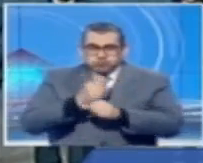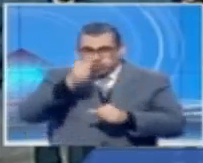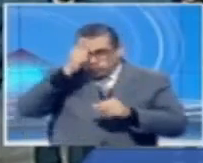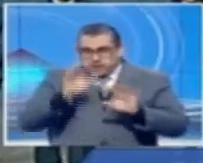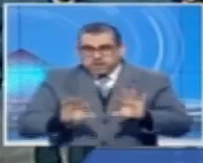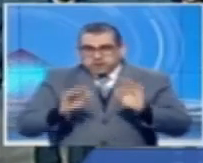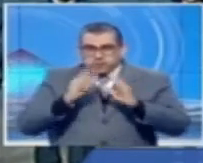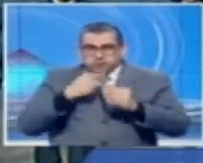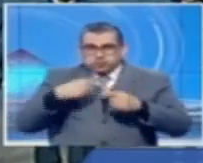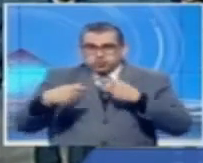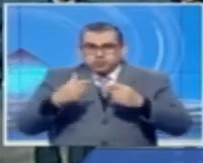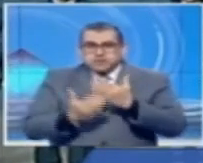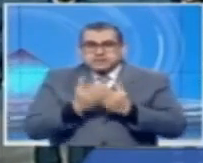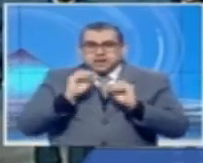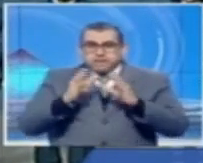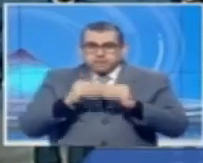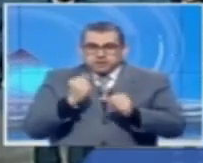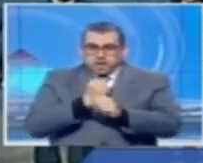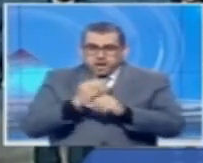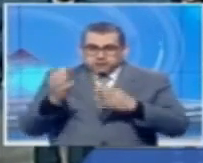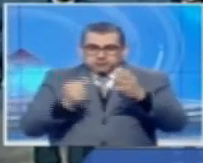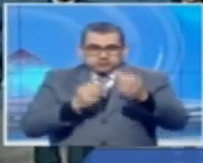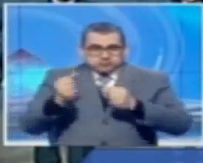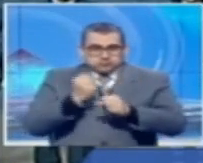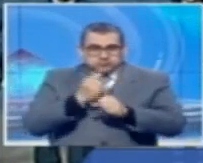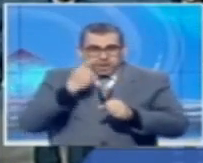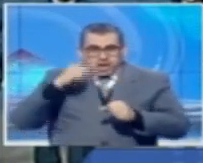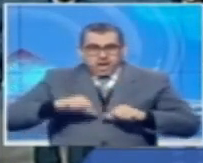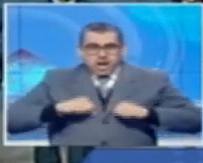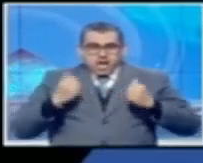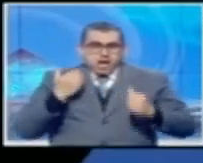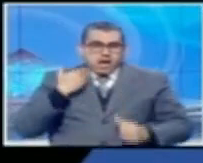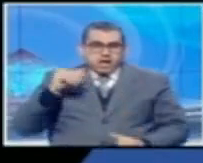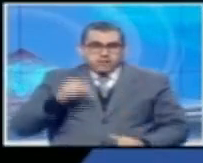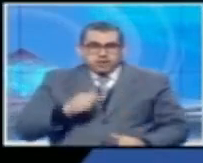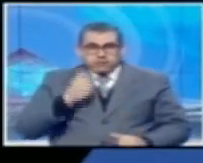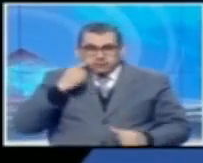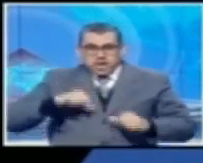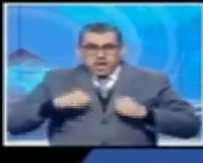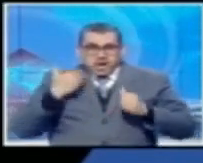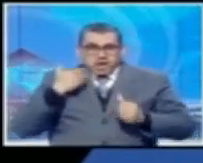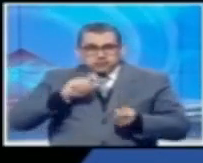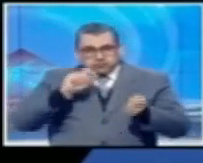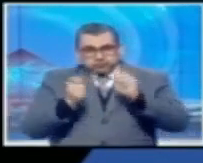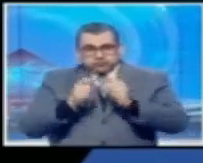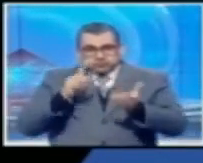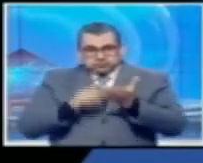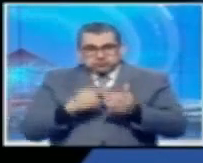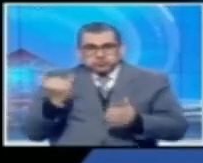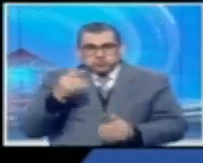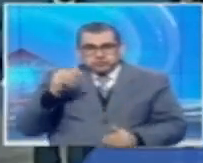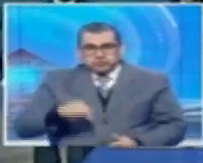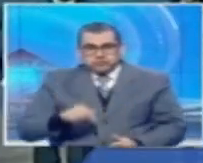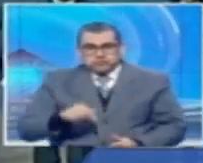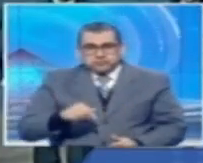ومع التقنيات الجديدة اللي مصر بتقوم بها. حياة كريمة عملت حياة كريمة وغيرت فعلا